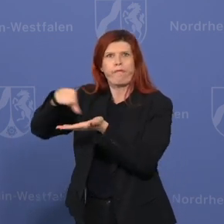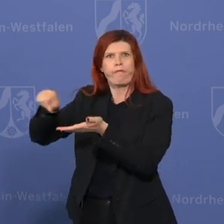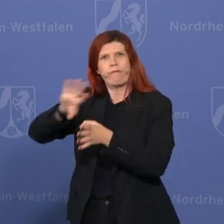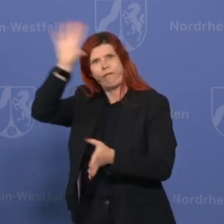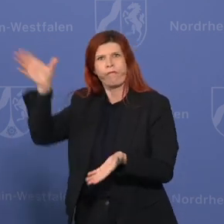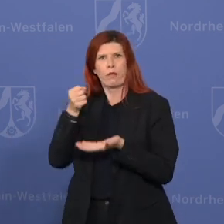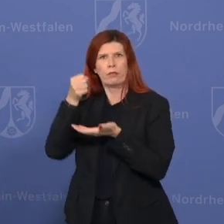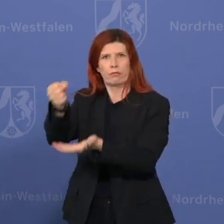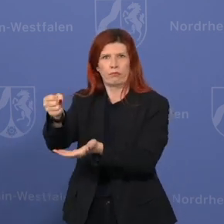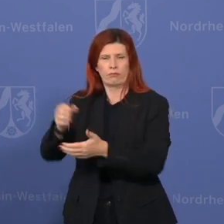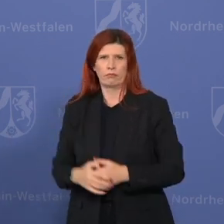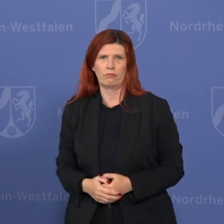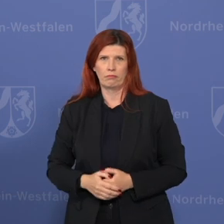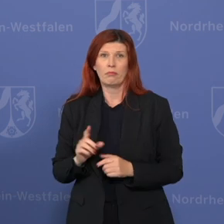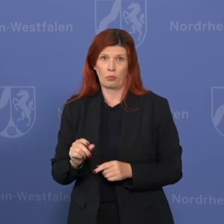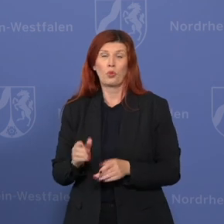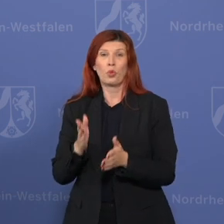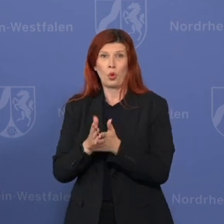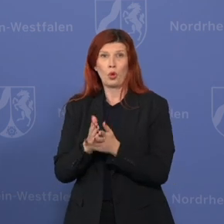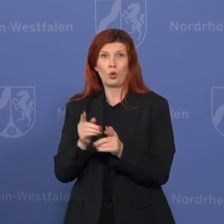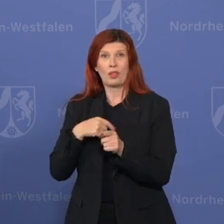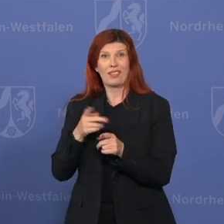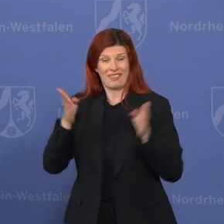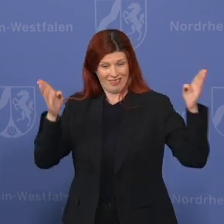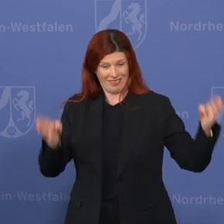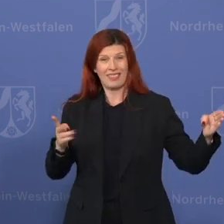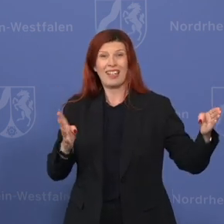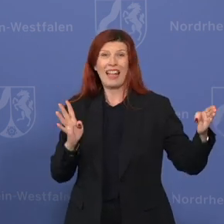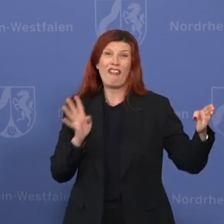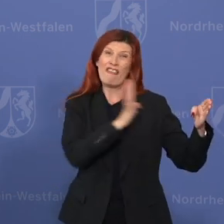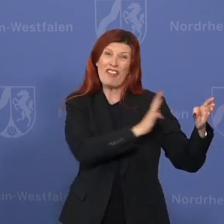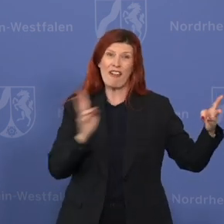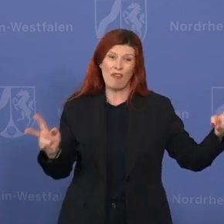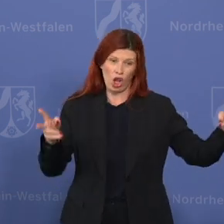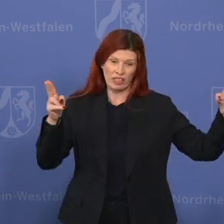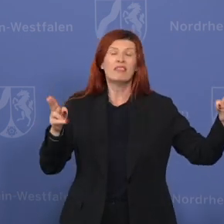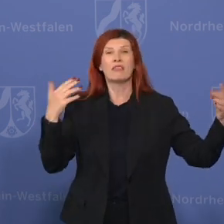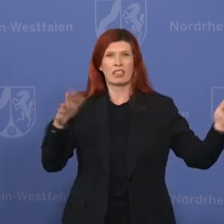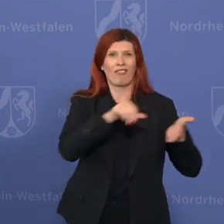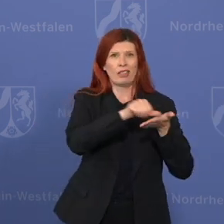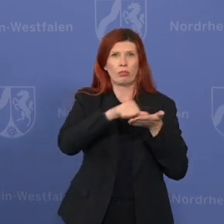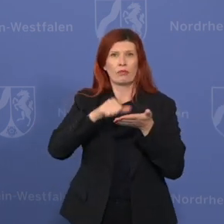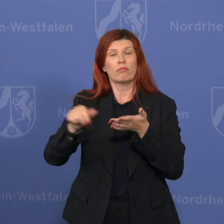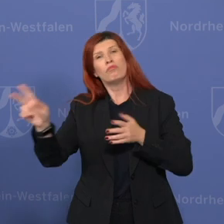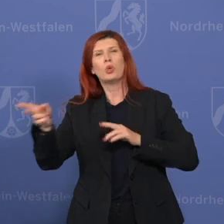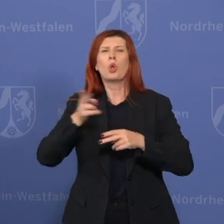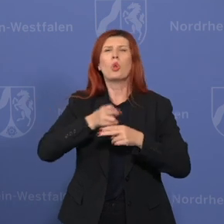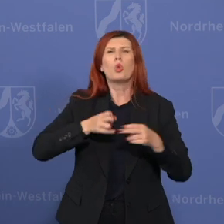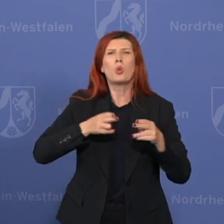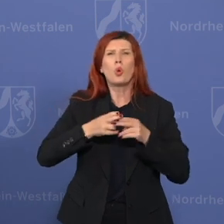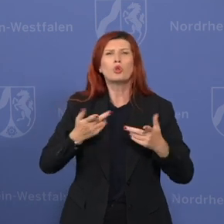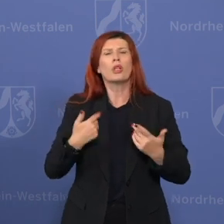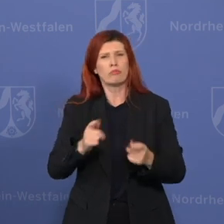durchschnittliche Bearbeitungszeit für die in den vergangenen 4 Wochen getätigten Auszahlungen, wie ich vorhin bereits sagte, im Durchschnitt nur